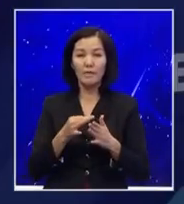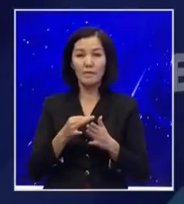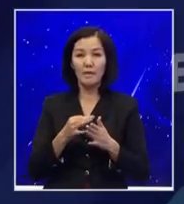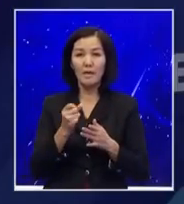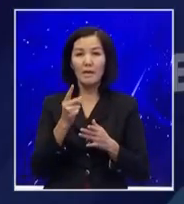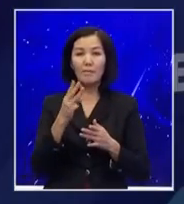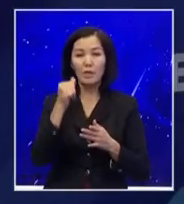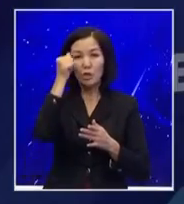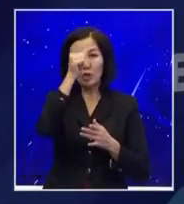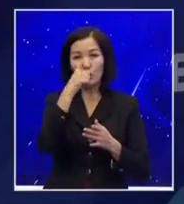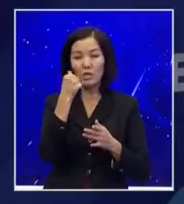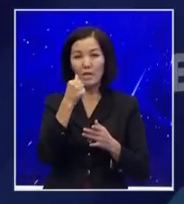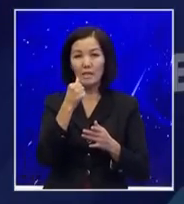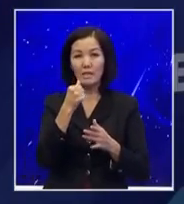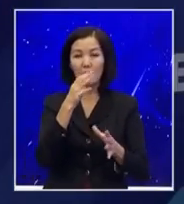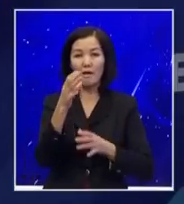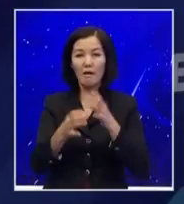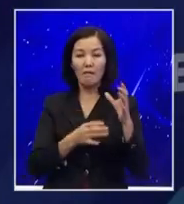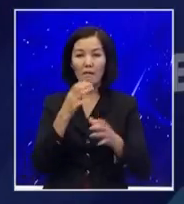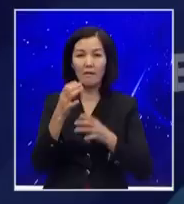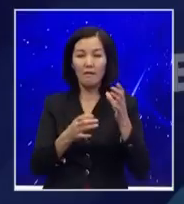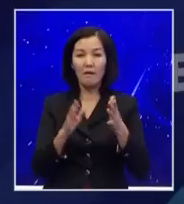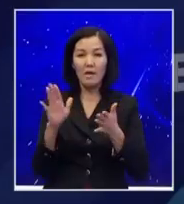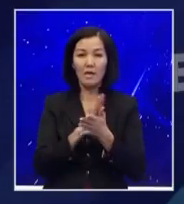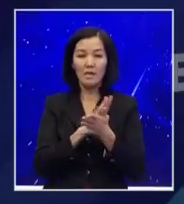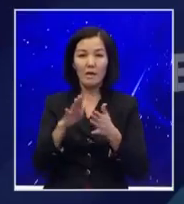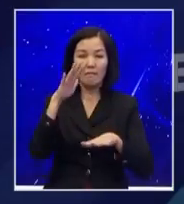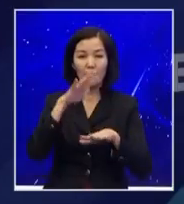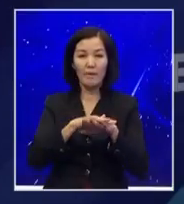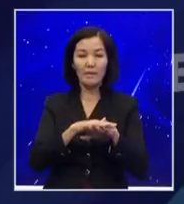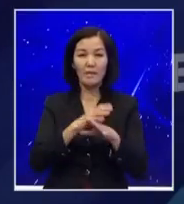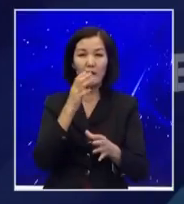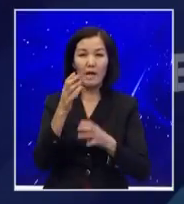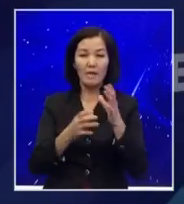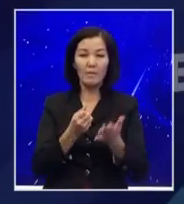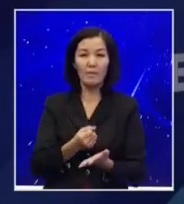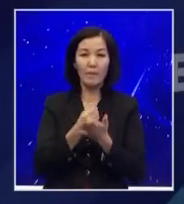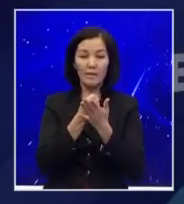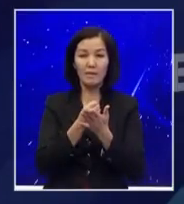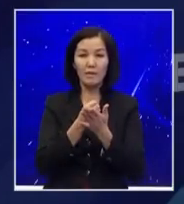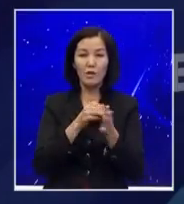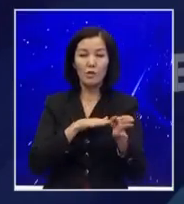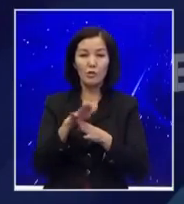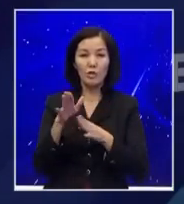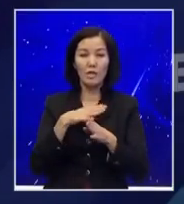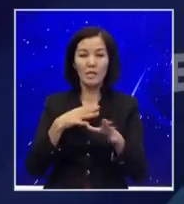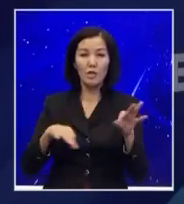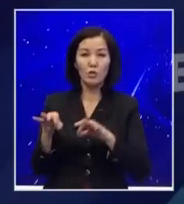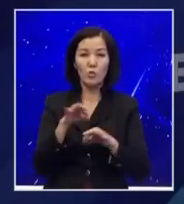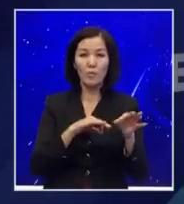қатарынан халықаралық гранттар World Bank-тың, әлемдік банктың қолдауымен жүзеге асырылған сол сияқты